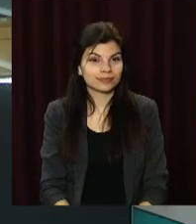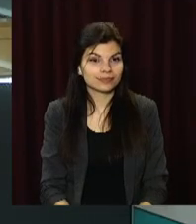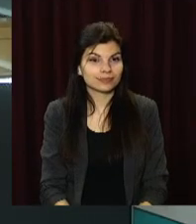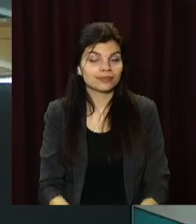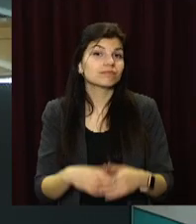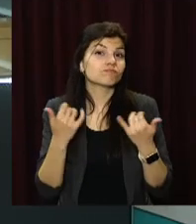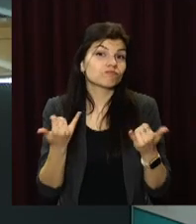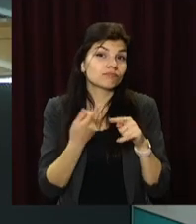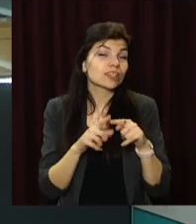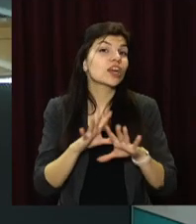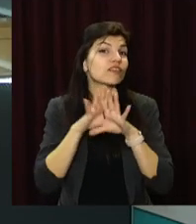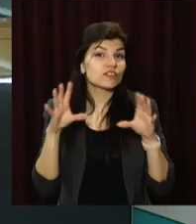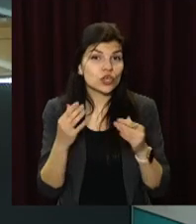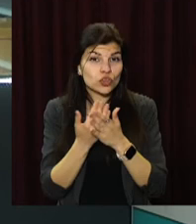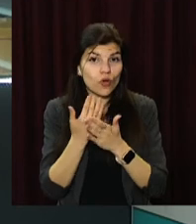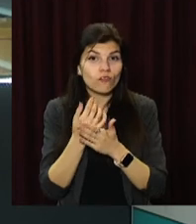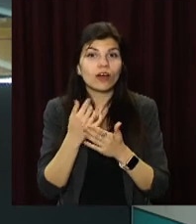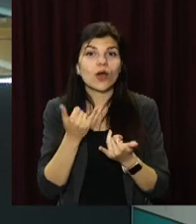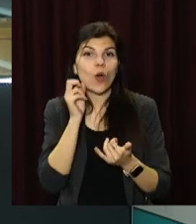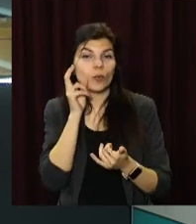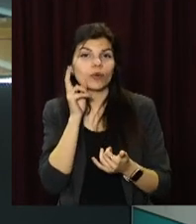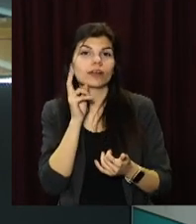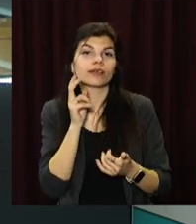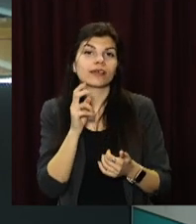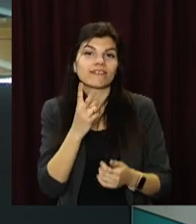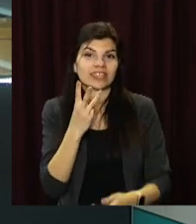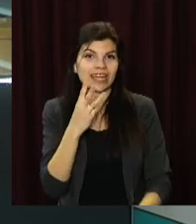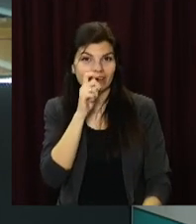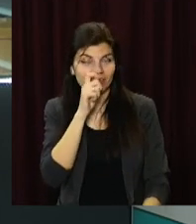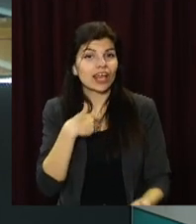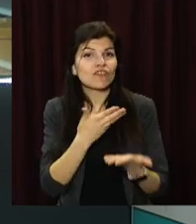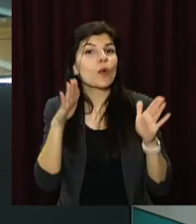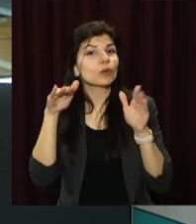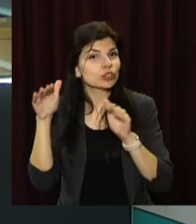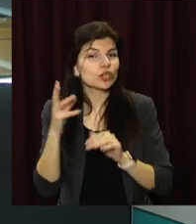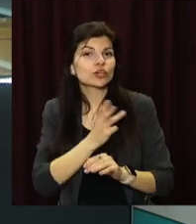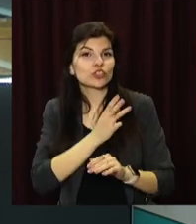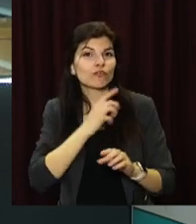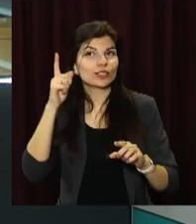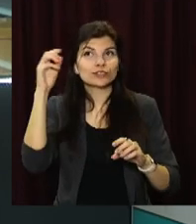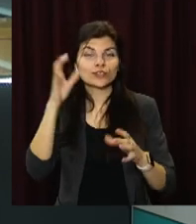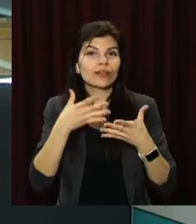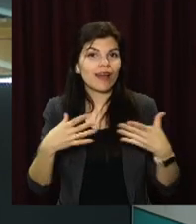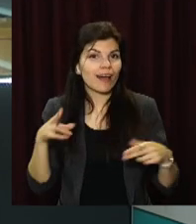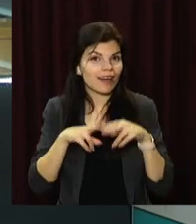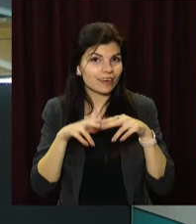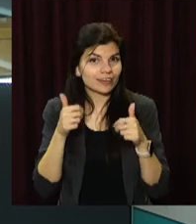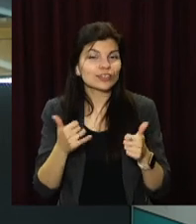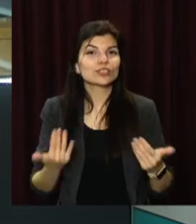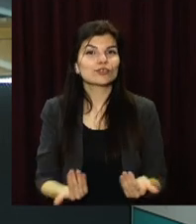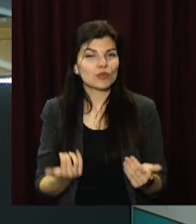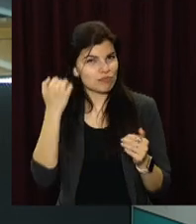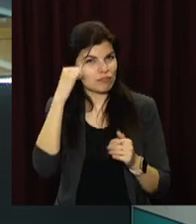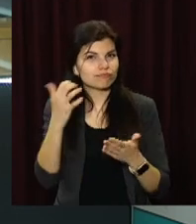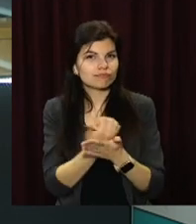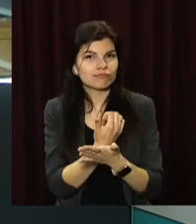І наразі це всі новини станом на обід 23 квітня. Я з вами прощаюся, бажаю сонячного весняного настрою та життєвих